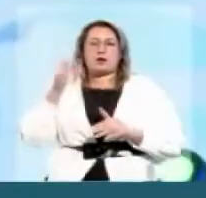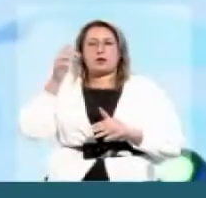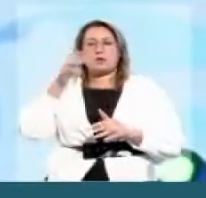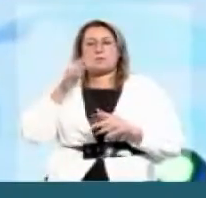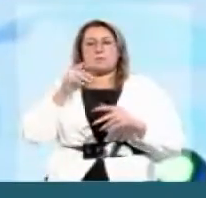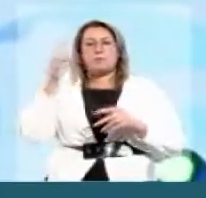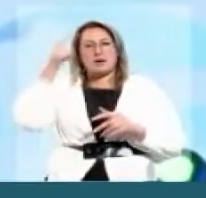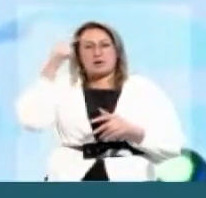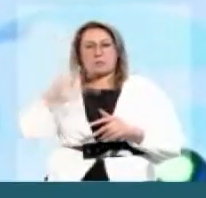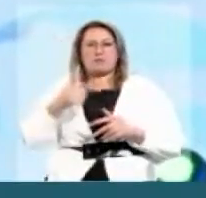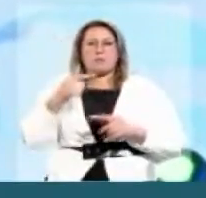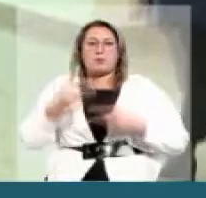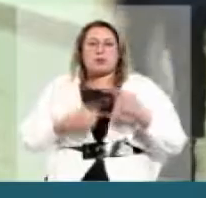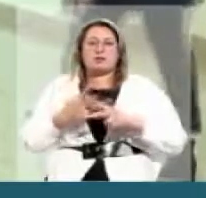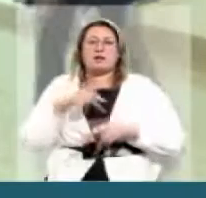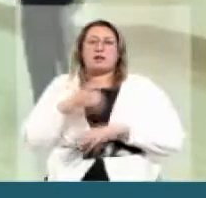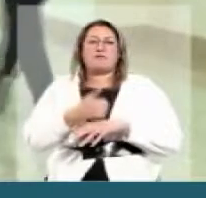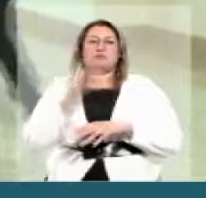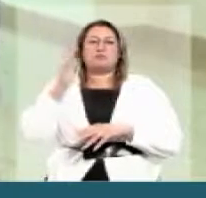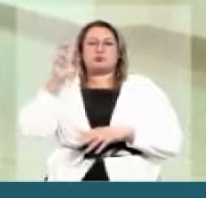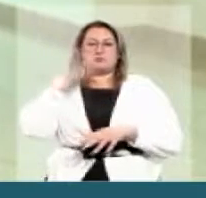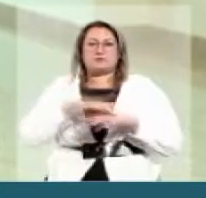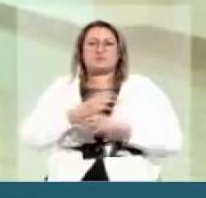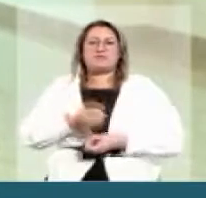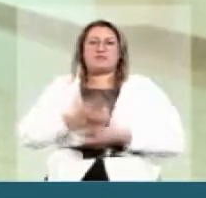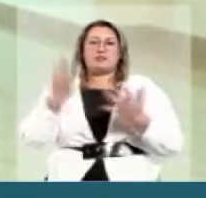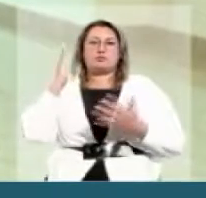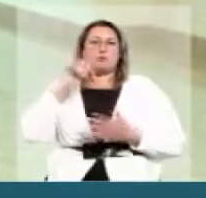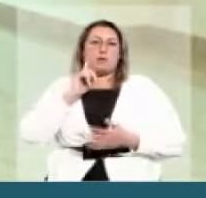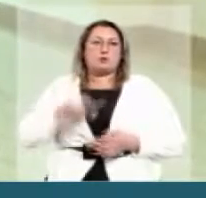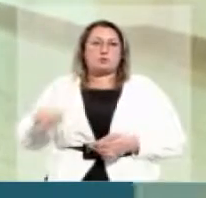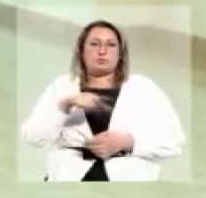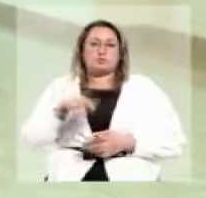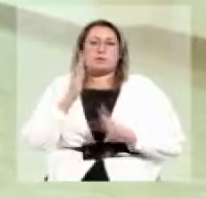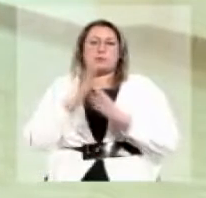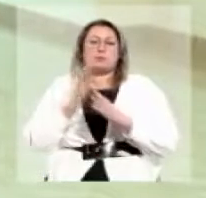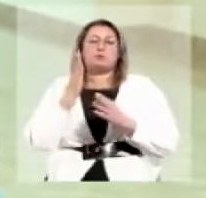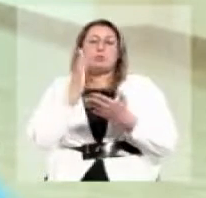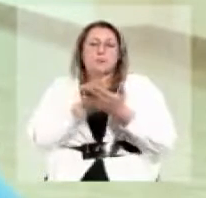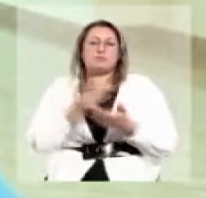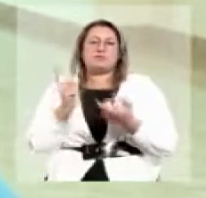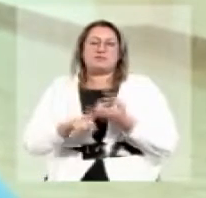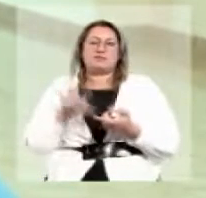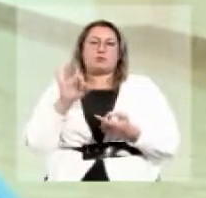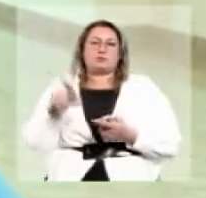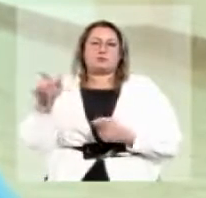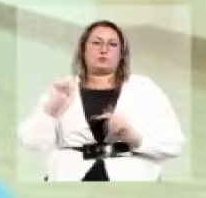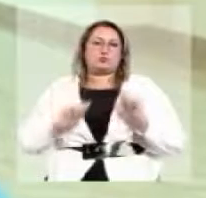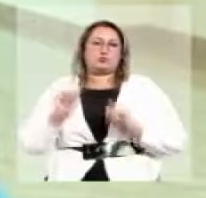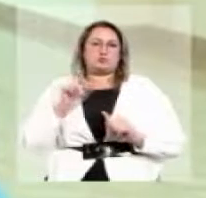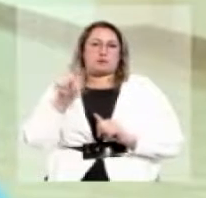болуы педагогтарға тікелей байланысты. Бүгінгі шара керемет өтіп жатыр. Барлық ұстаздарды мерекелерімен шын жүректен құттықтаймын.